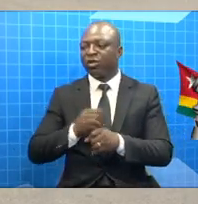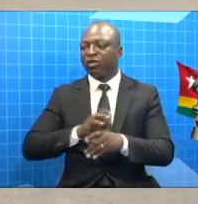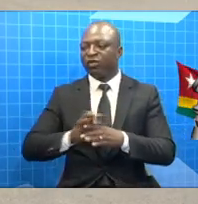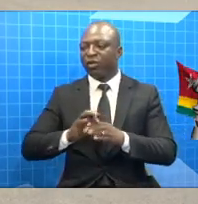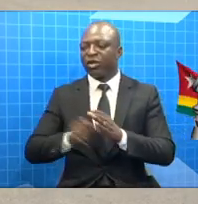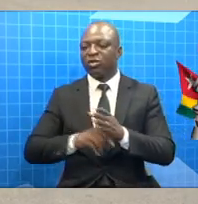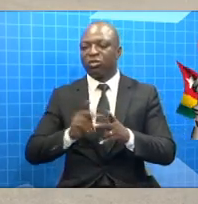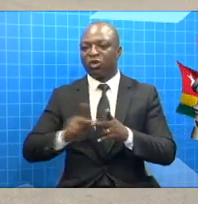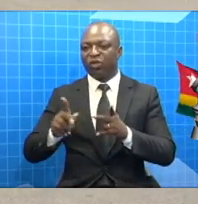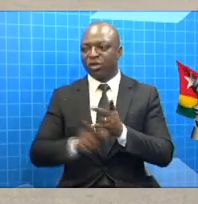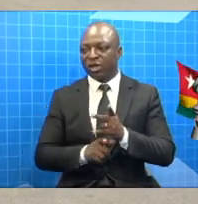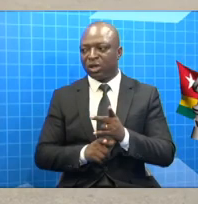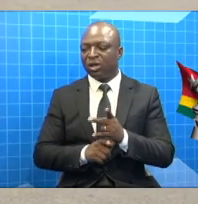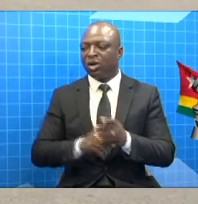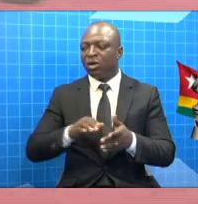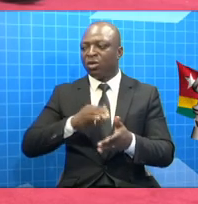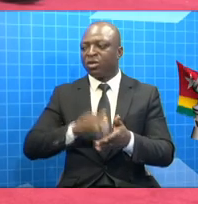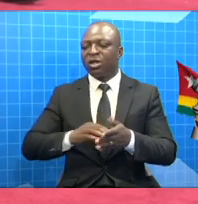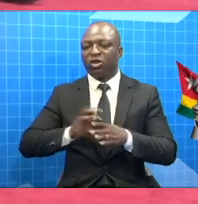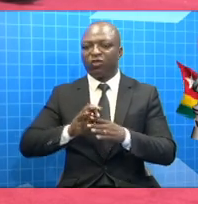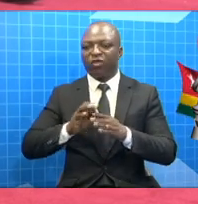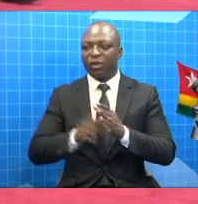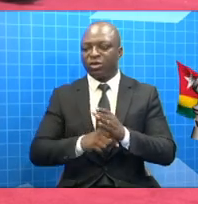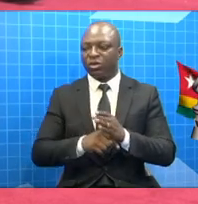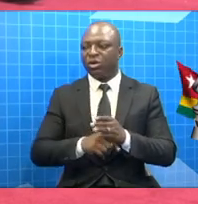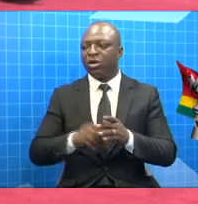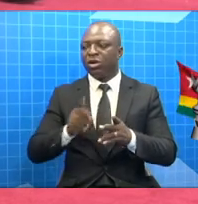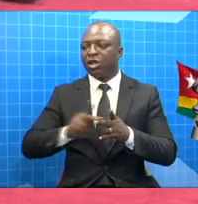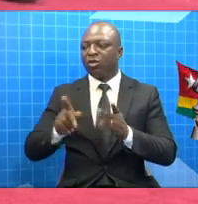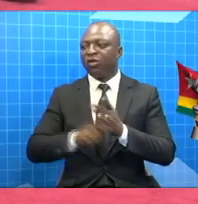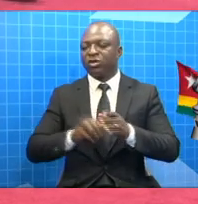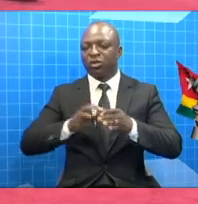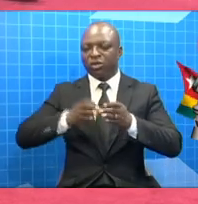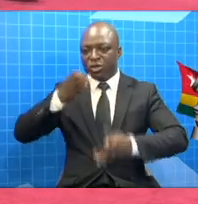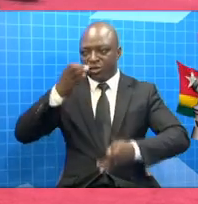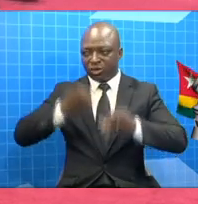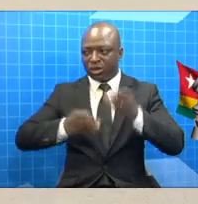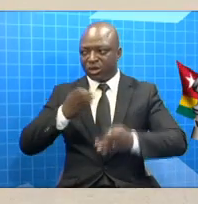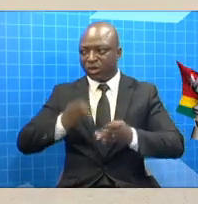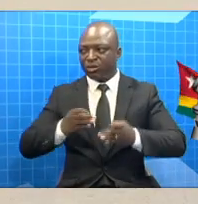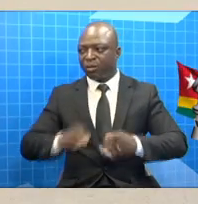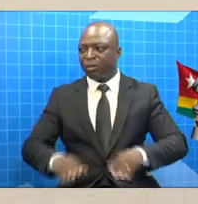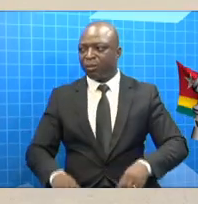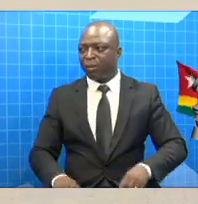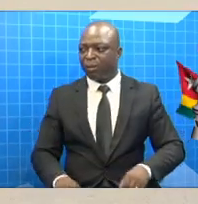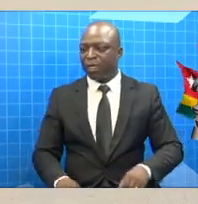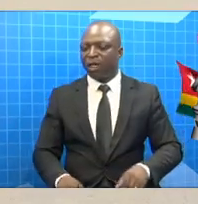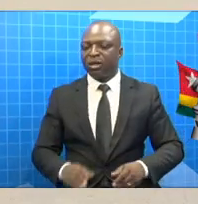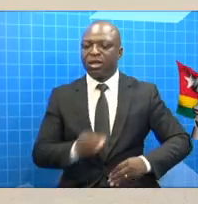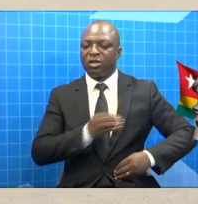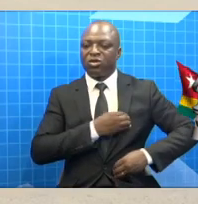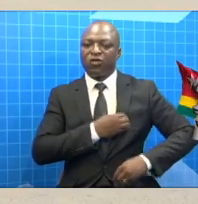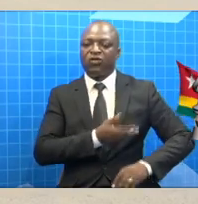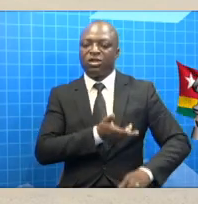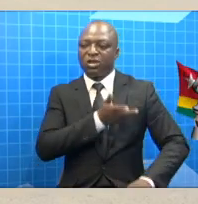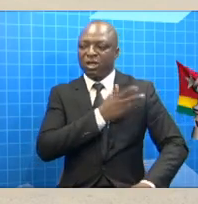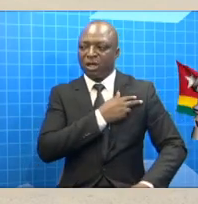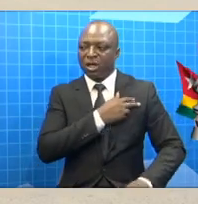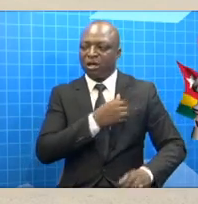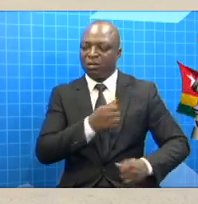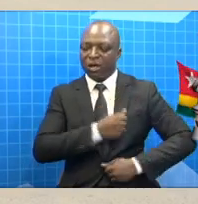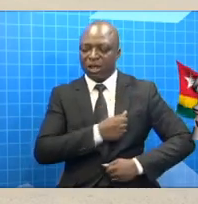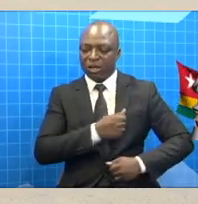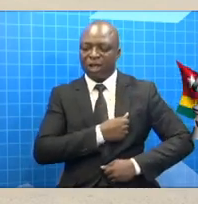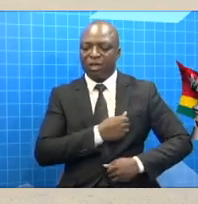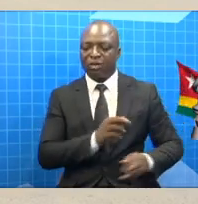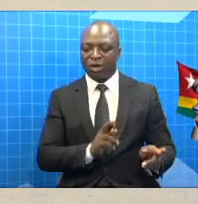formation professionnelle au centre de formation des professions de justice. Les officiers, sous-officiers et militaires de